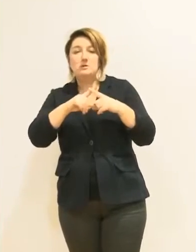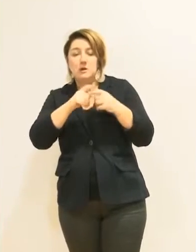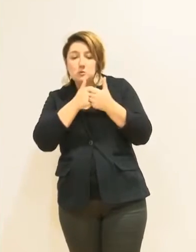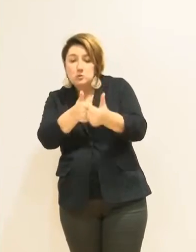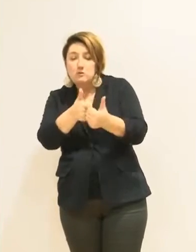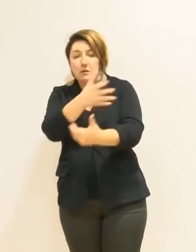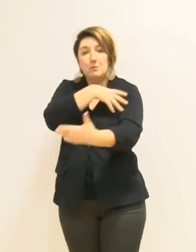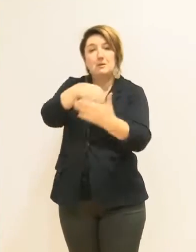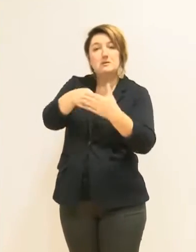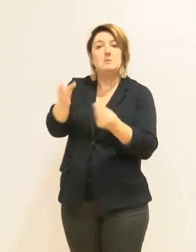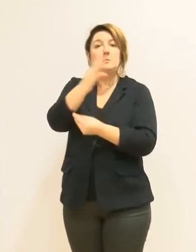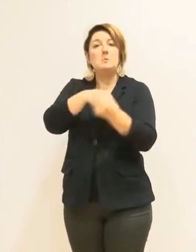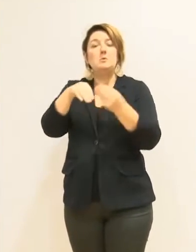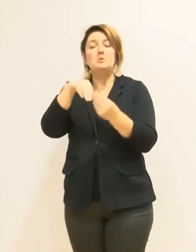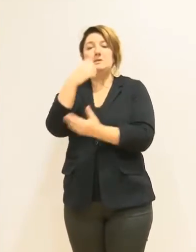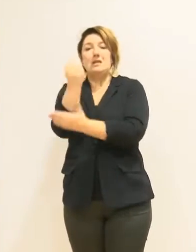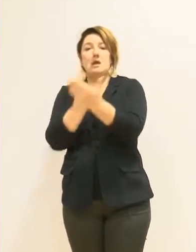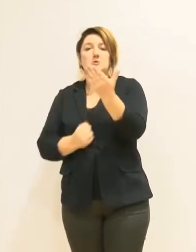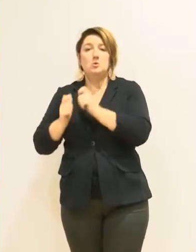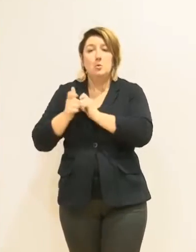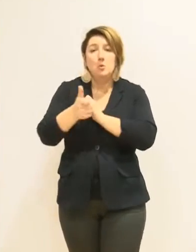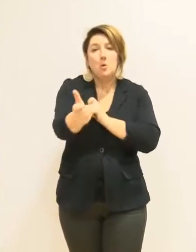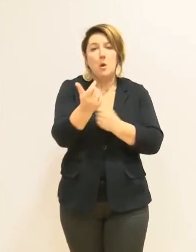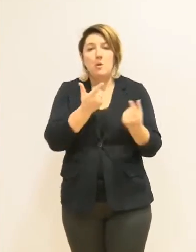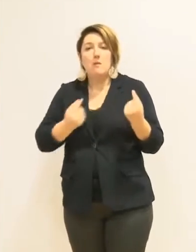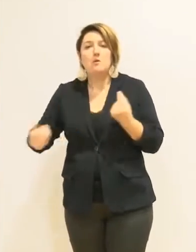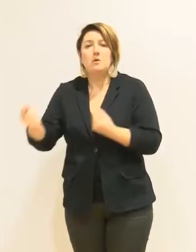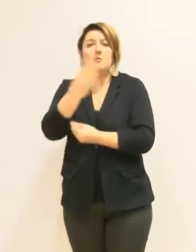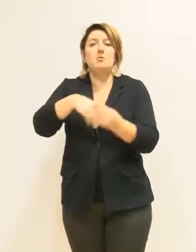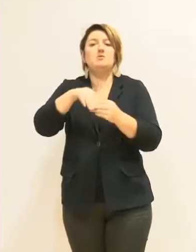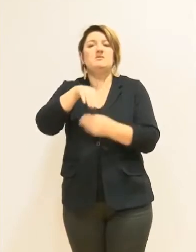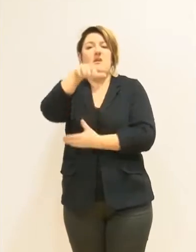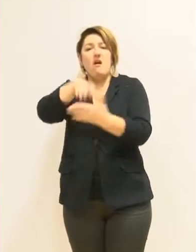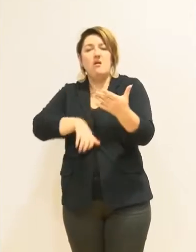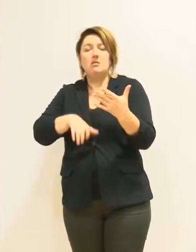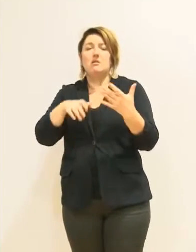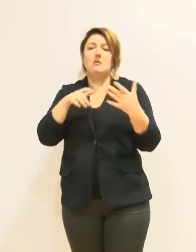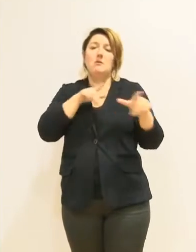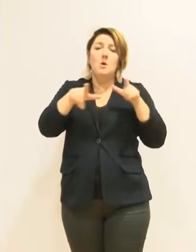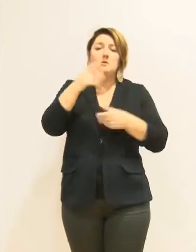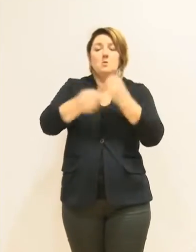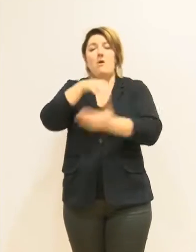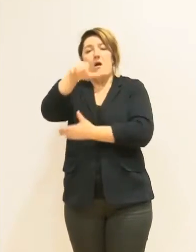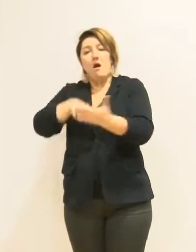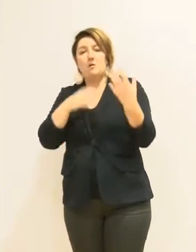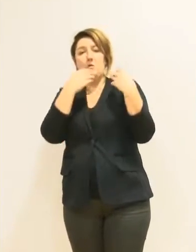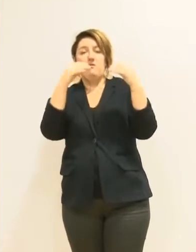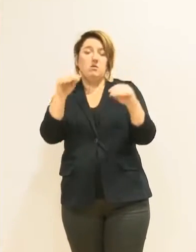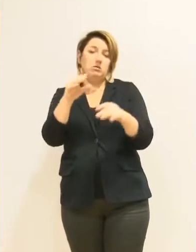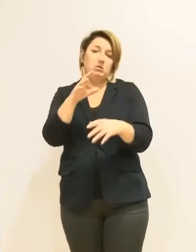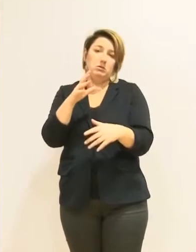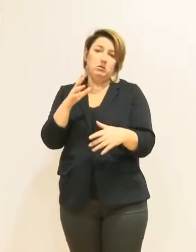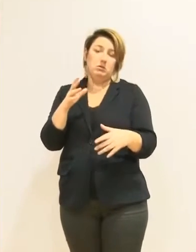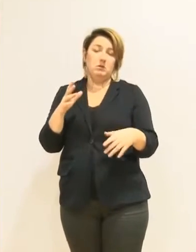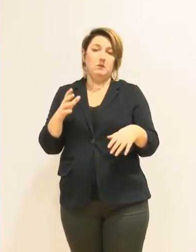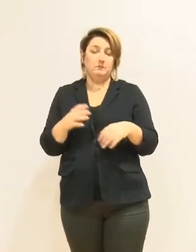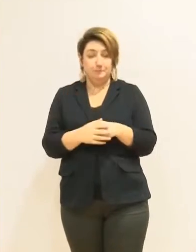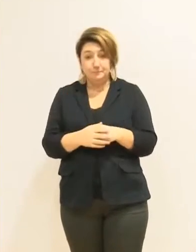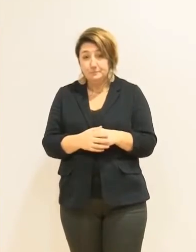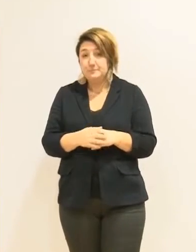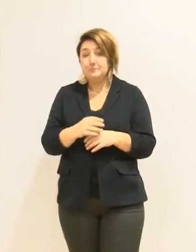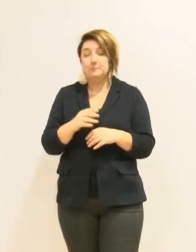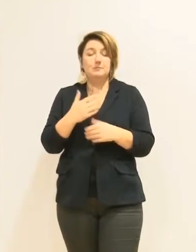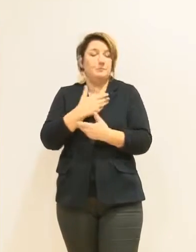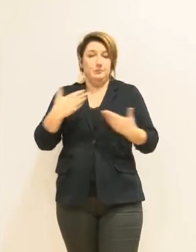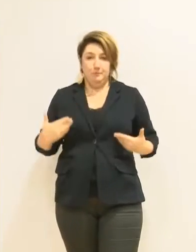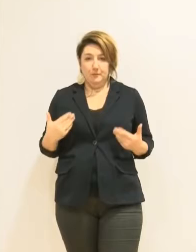du protocole partenarial et de l'acte de location ou de vente. Pour terminer, nous souhaiterions aborder plus particulièrement le